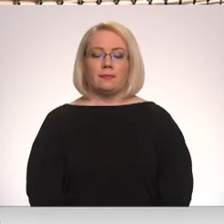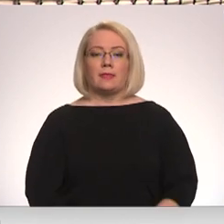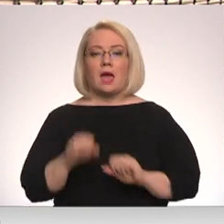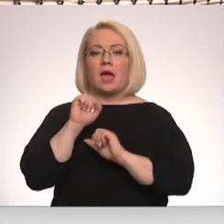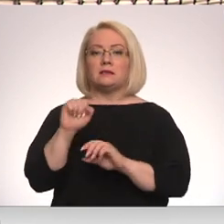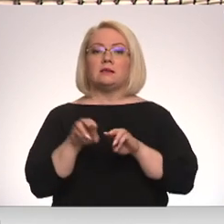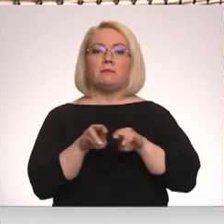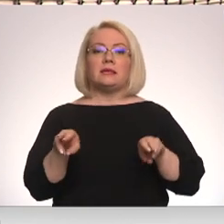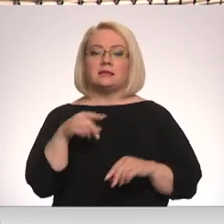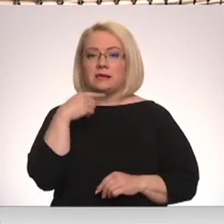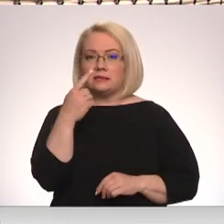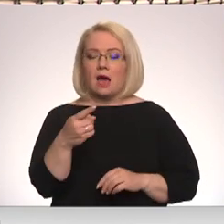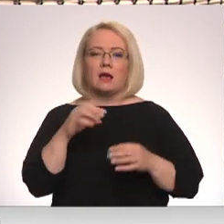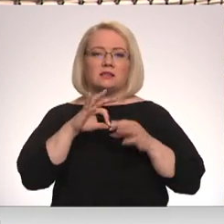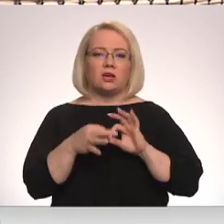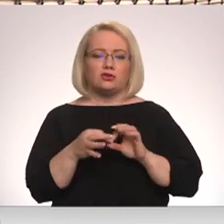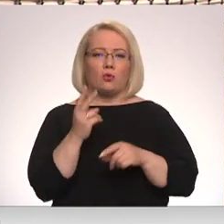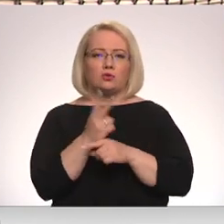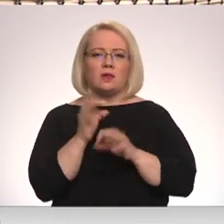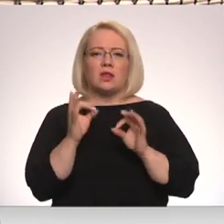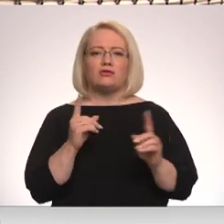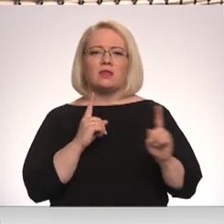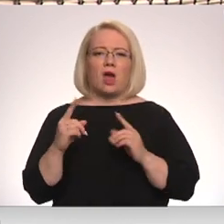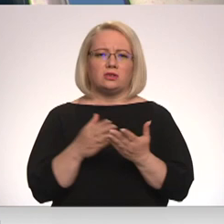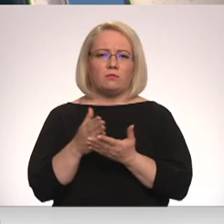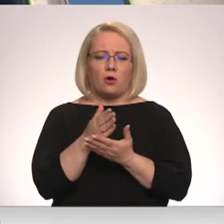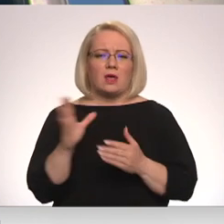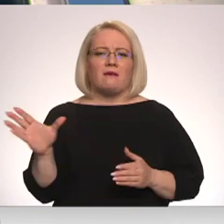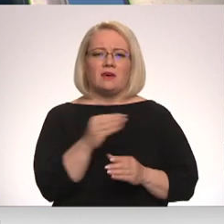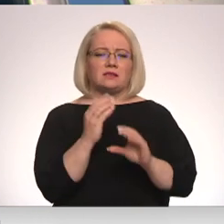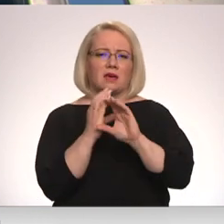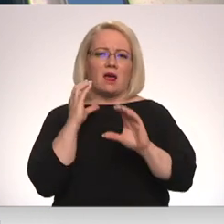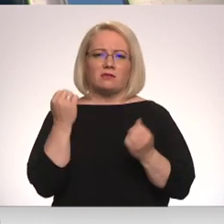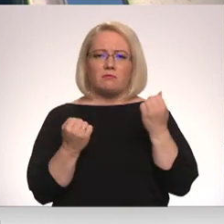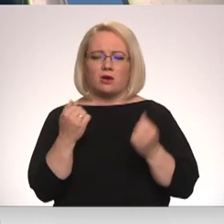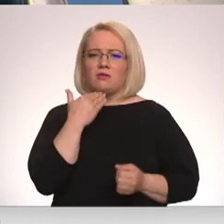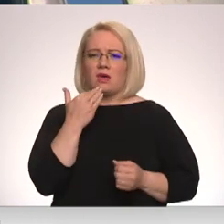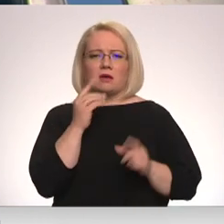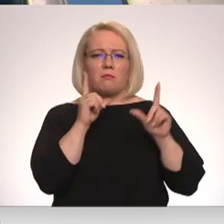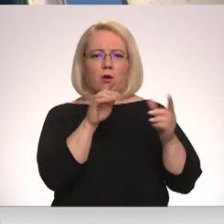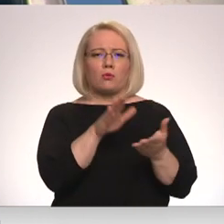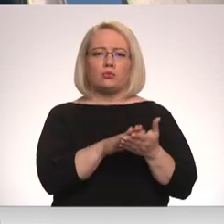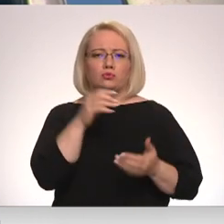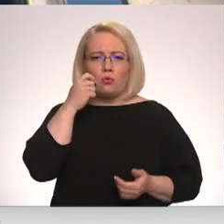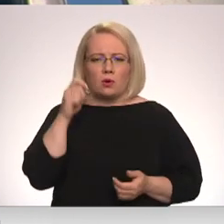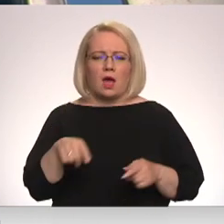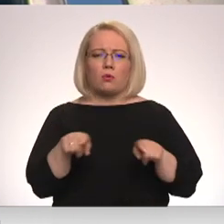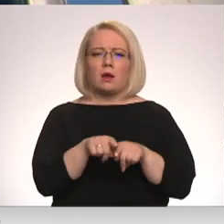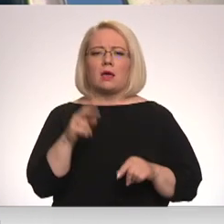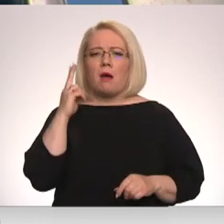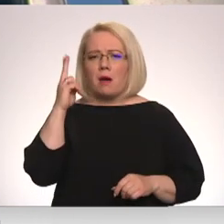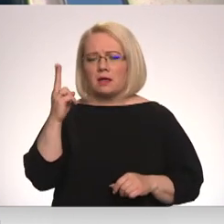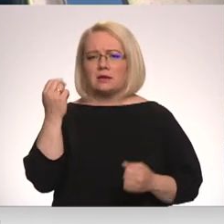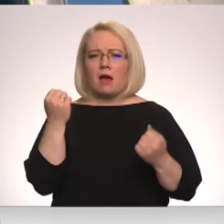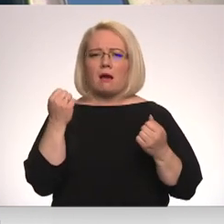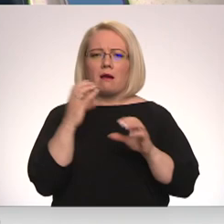Aizsardzības ministrijā norāda, ka sarežģīts uzdevums ir loģistika. Ne visi kravas autošoferi vēlas doties uz Ukrainu, tāpat arī jāpārliecinās, ka krava nonāk